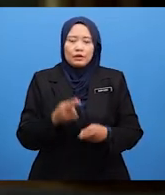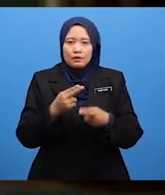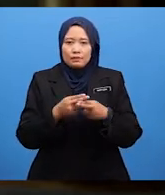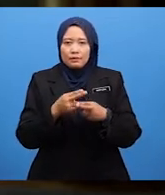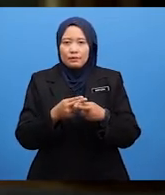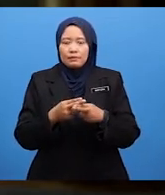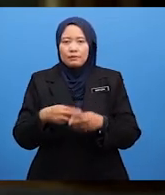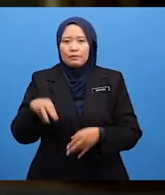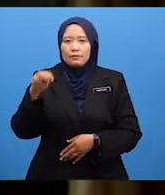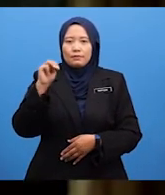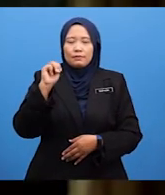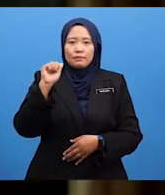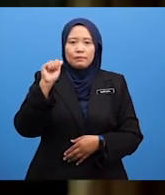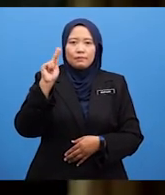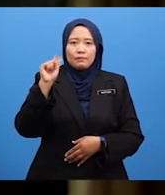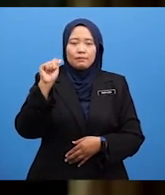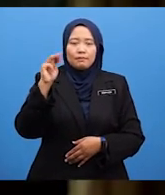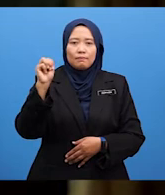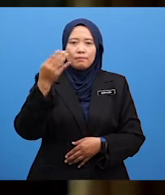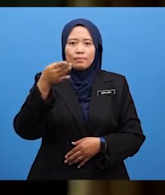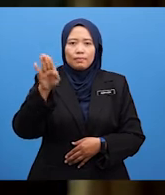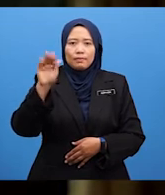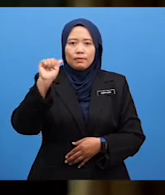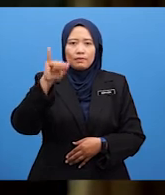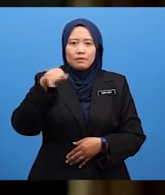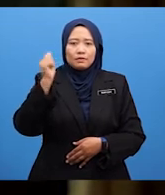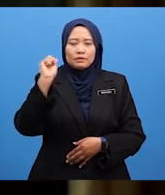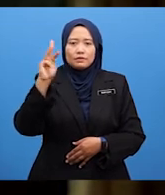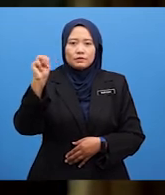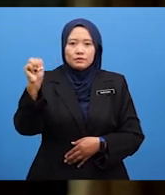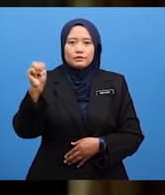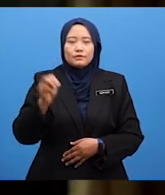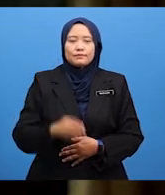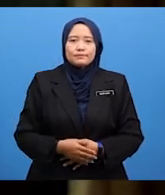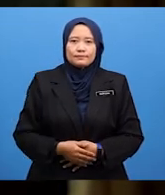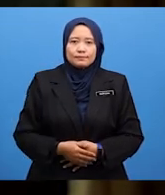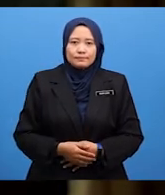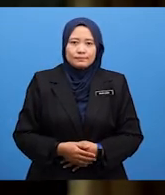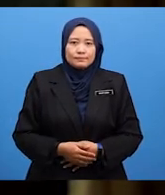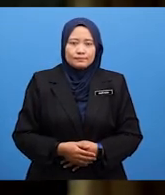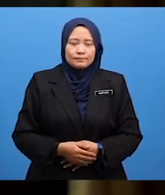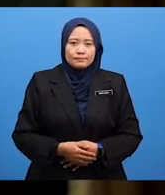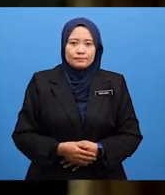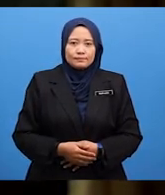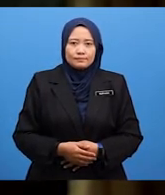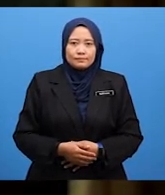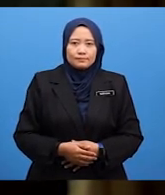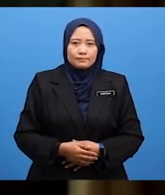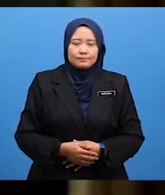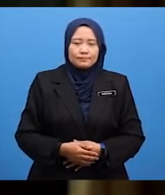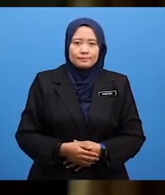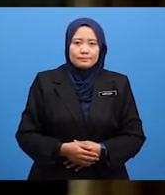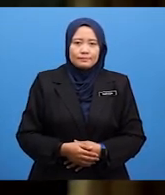mempunyai note-note yang sama. Jadi Haziq, cuba awak tunjukkan bagaimanakah skill C major pada gambus.